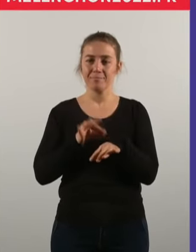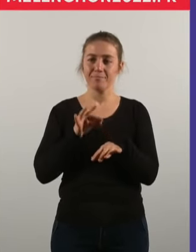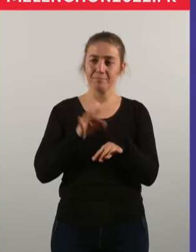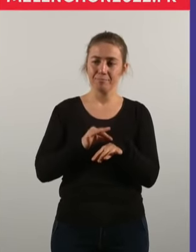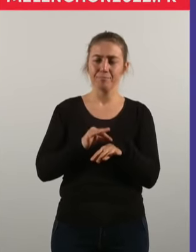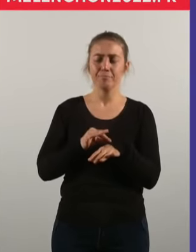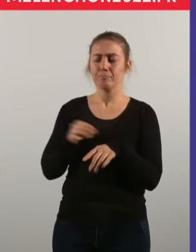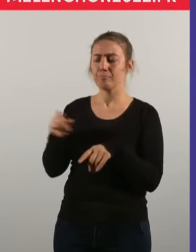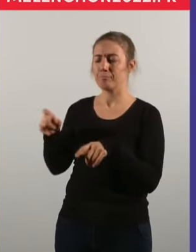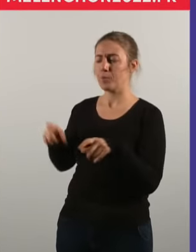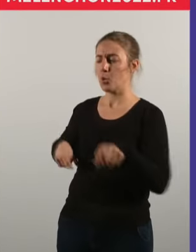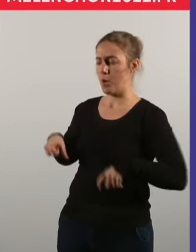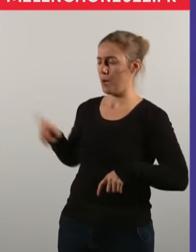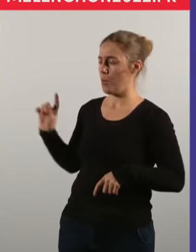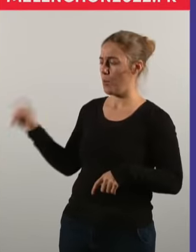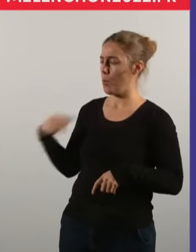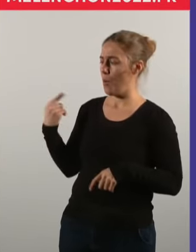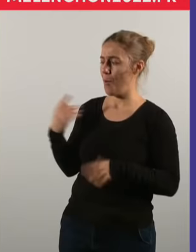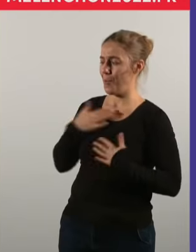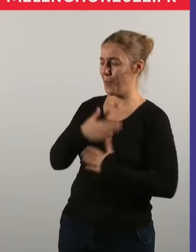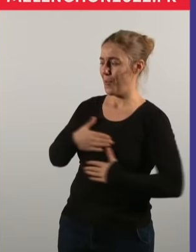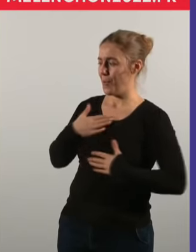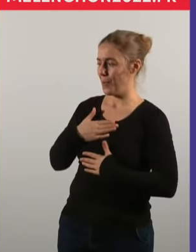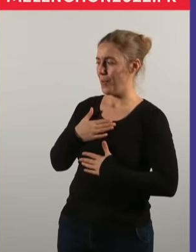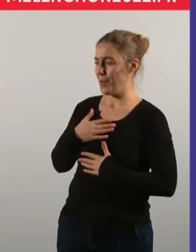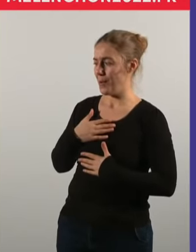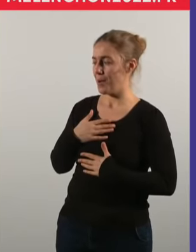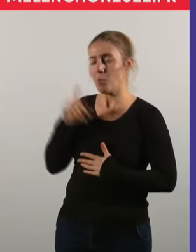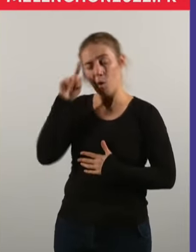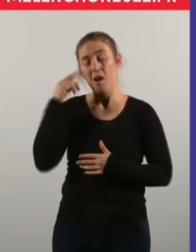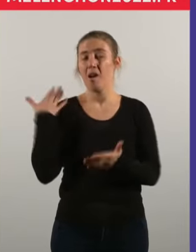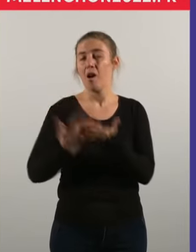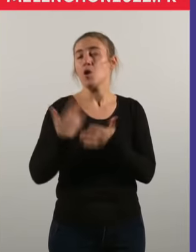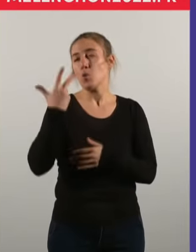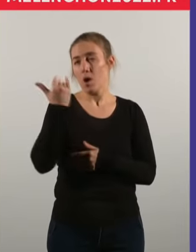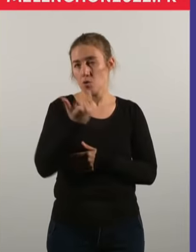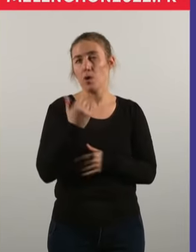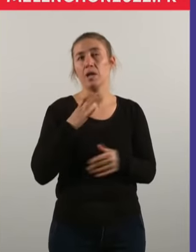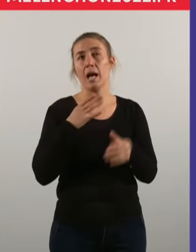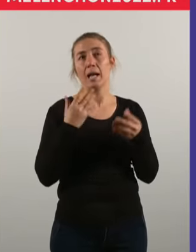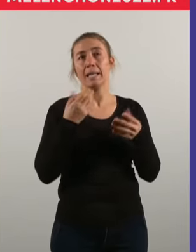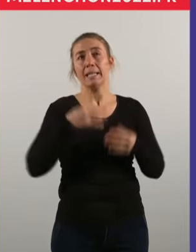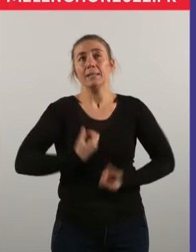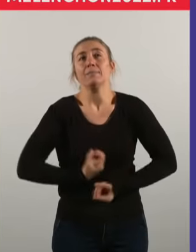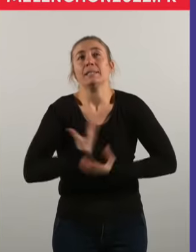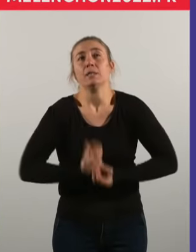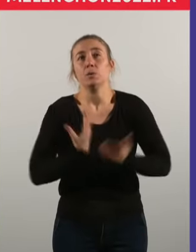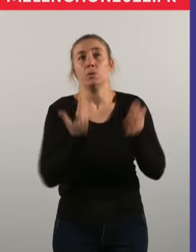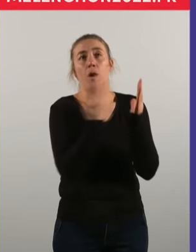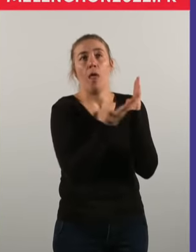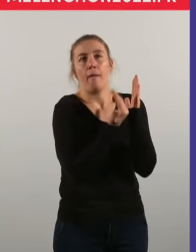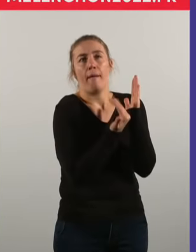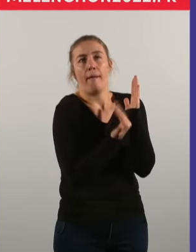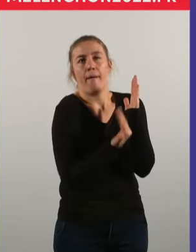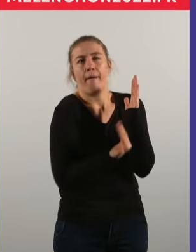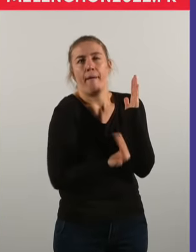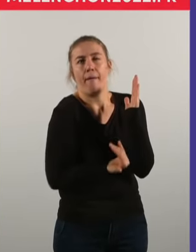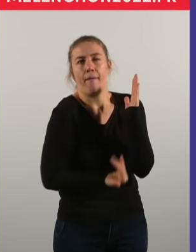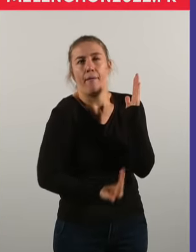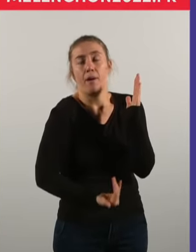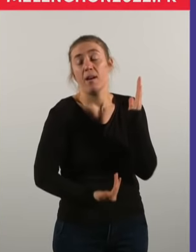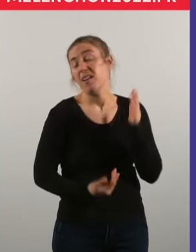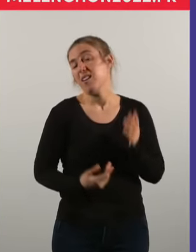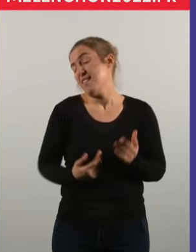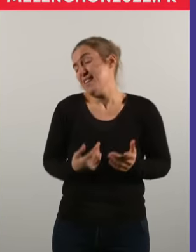j'espère. Ça fait 3 jours qu'on enlève des choses au discours. Parce que vous savez, un discours, le problème, c'est pas ce qu'on va